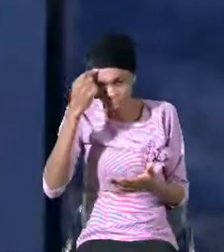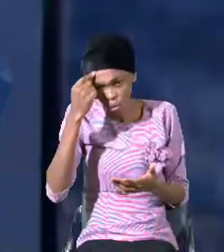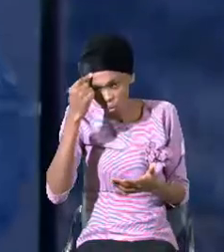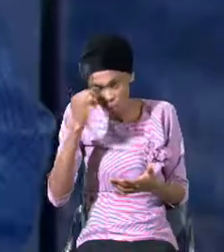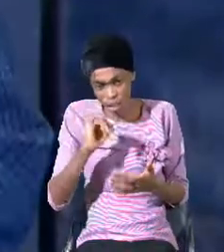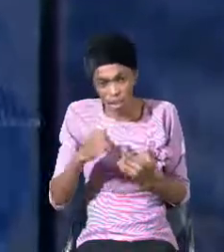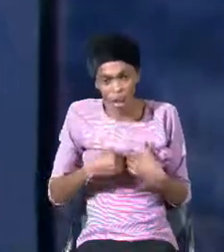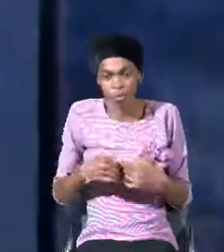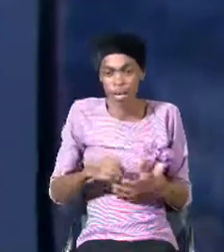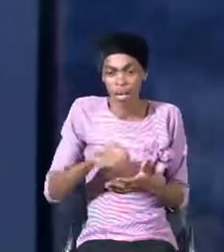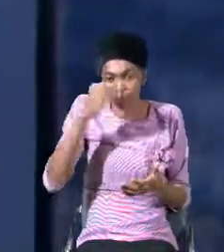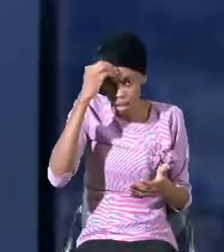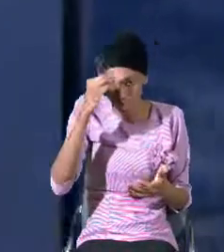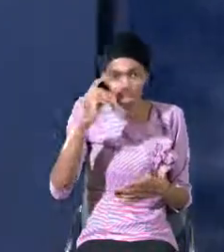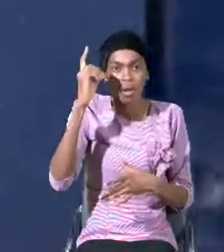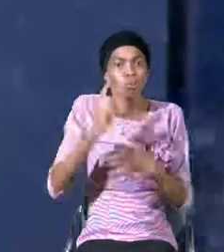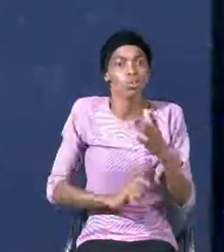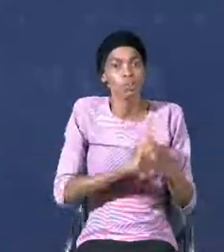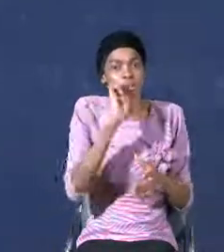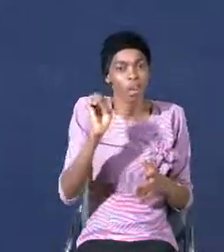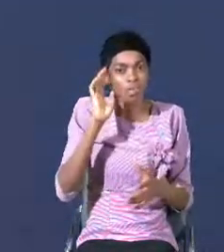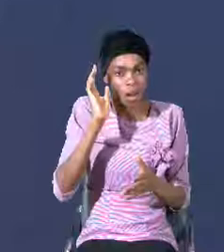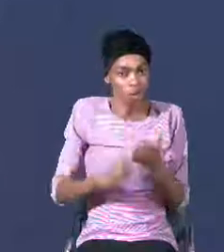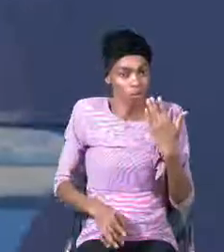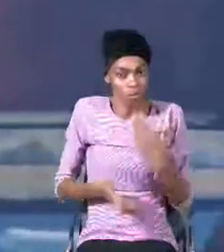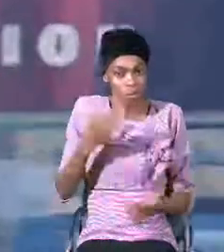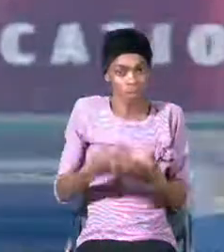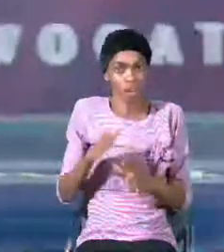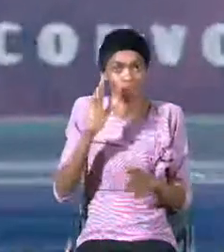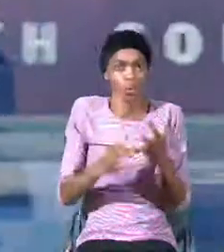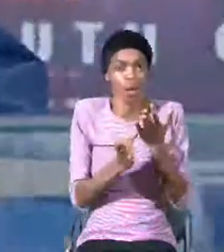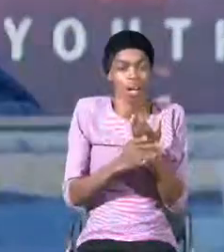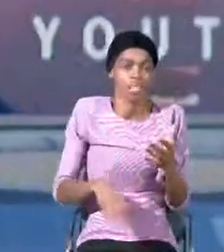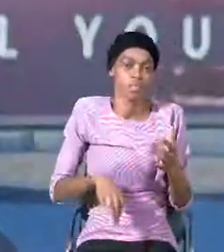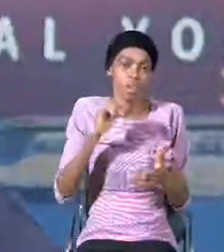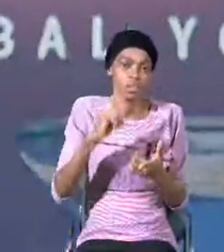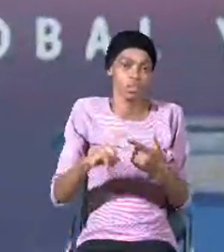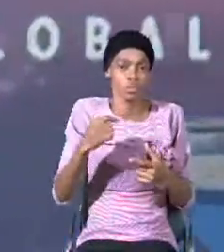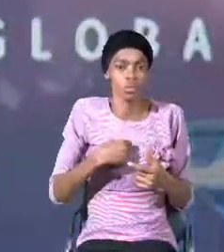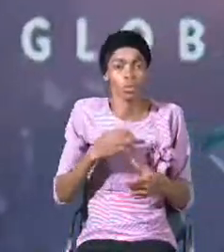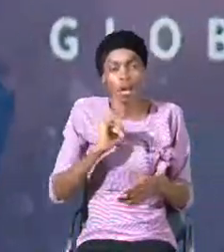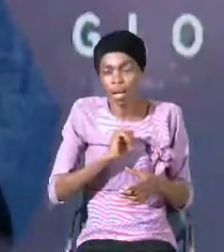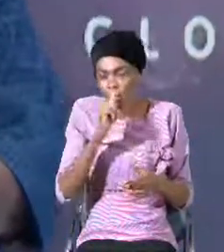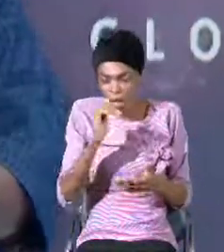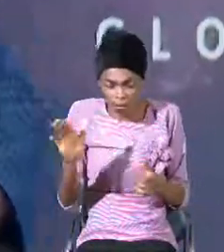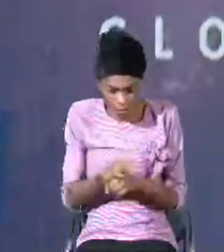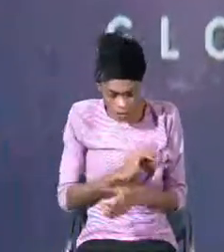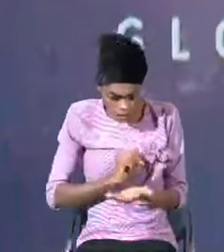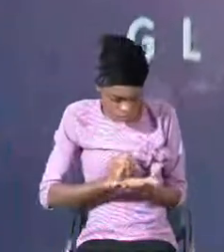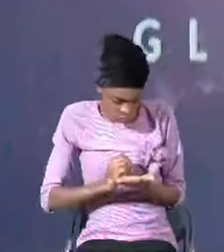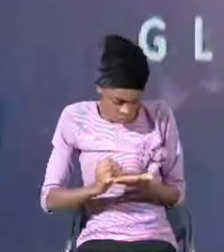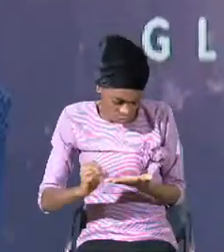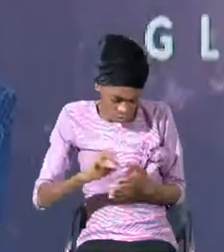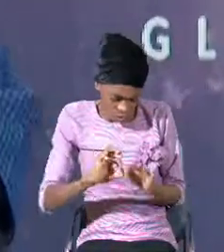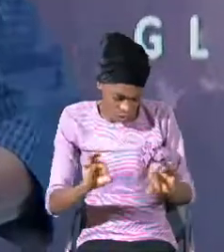pensées, tout ce que ta main trouve à faire, est-ce que je remplis un formulaire, est-ce